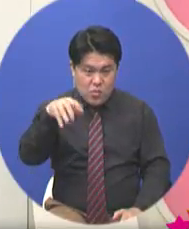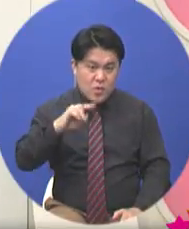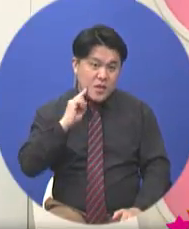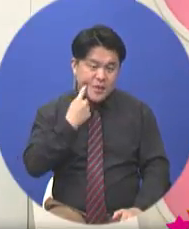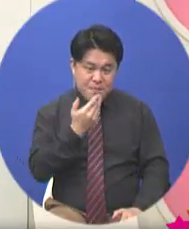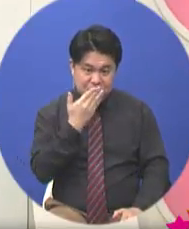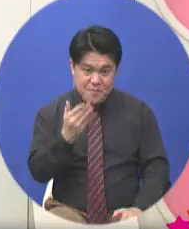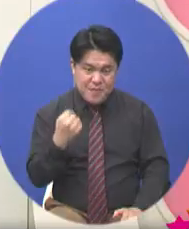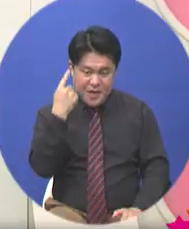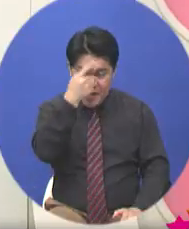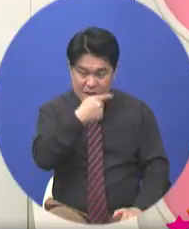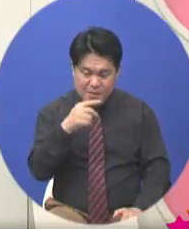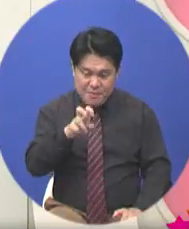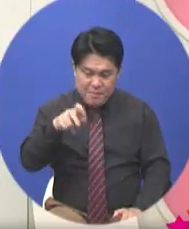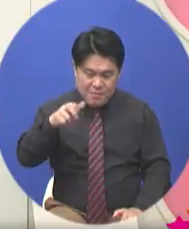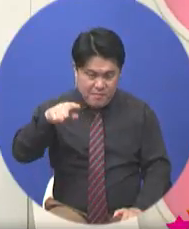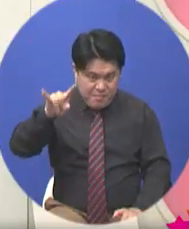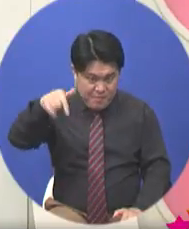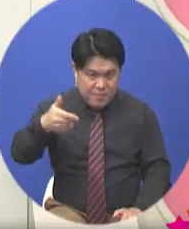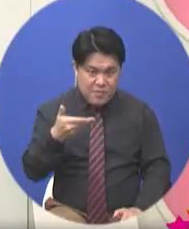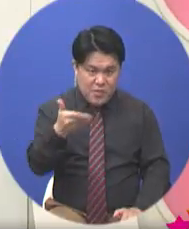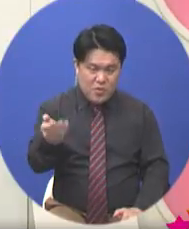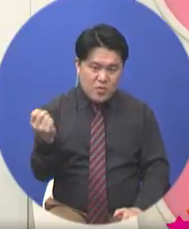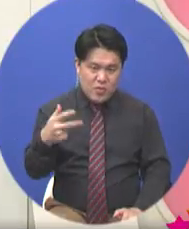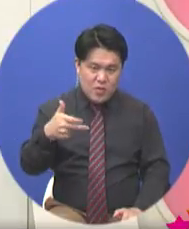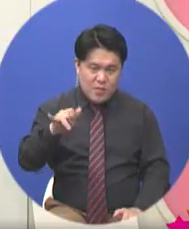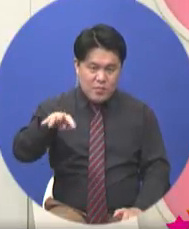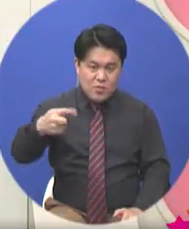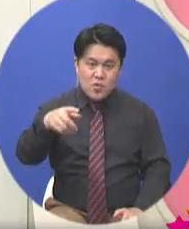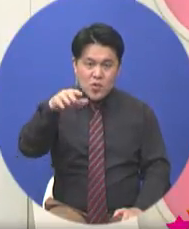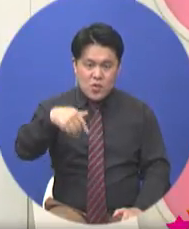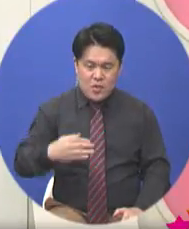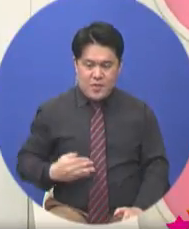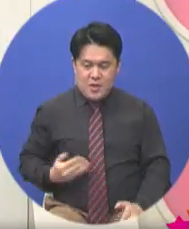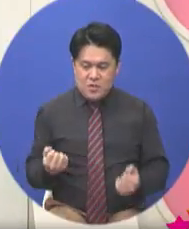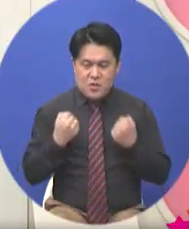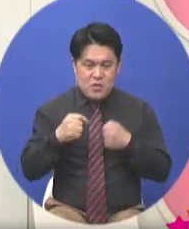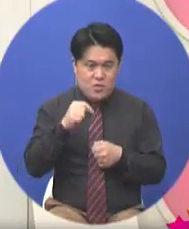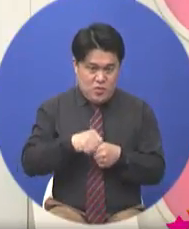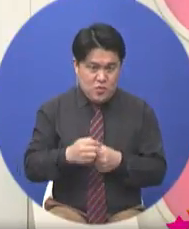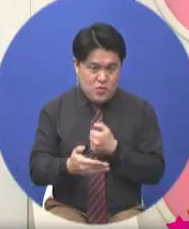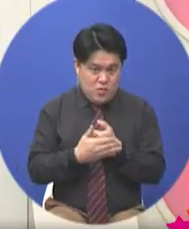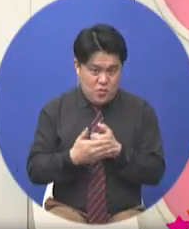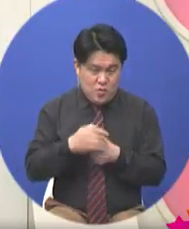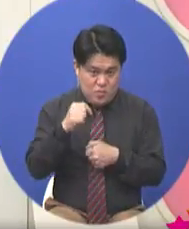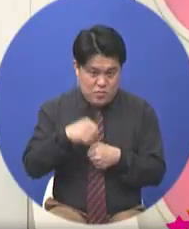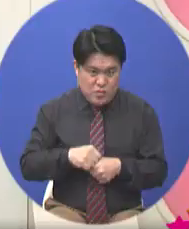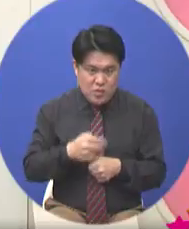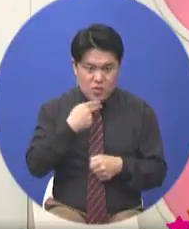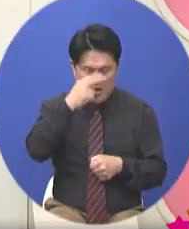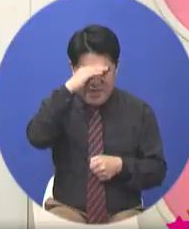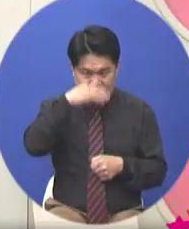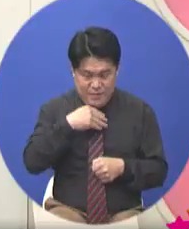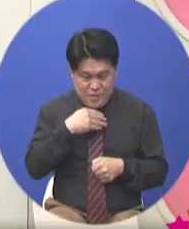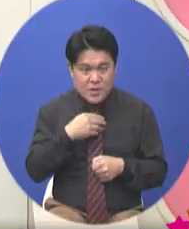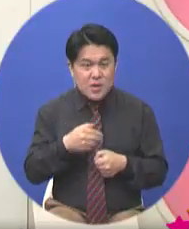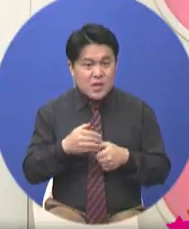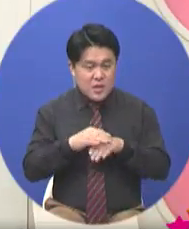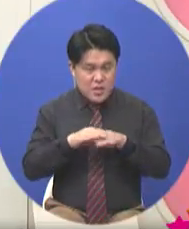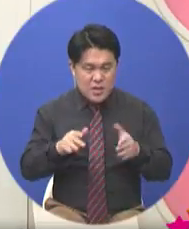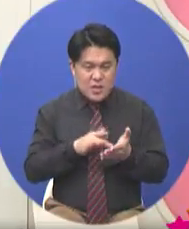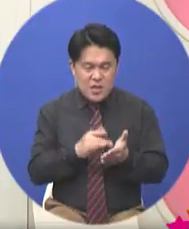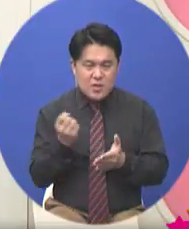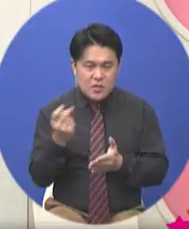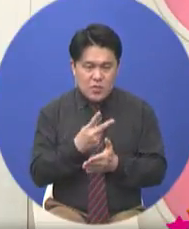마스크팩을, 키푸드에서 간 건강을 위한 숙취 해소제, 숨가득에서 천연